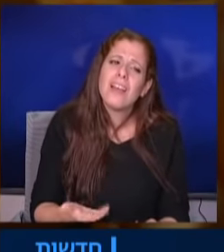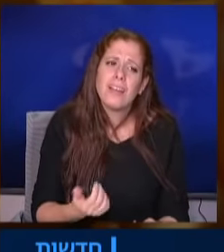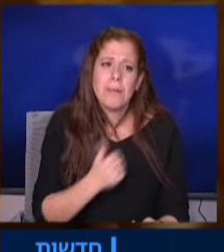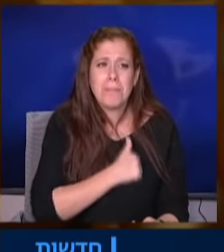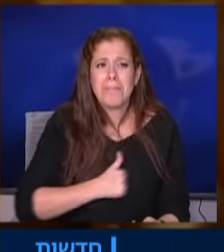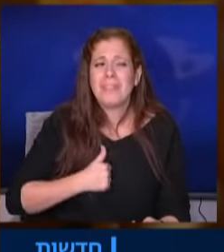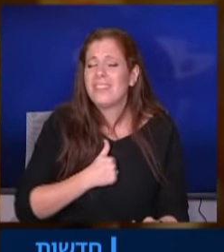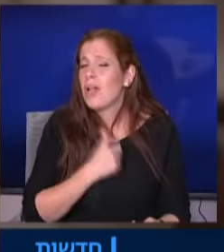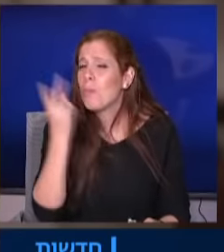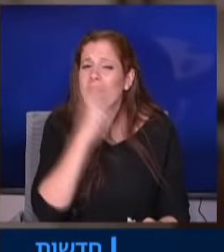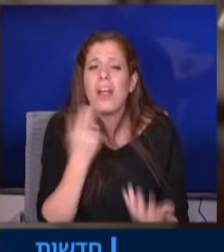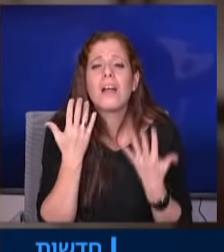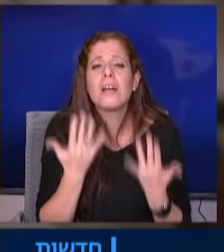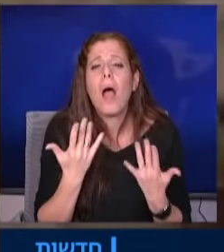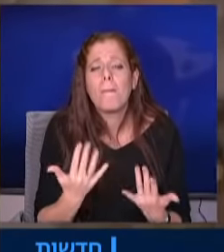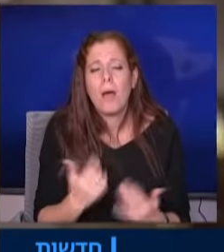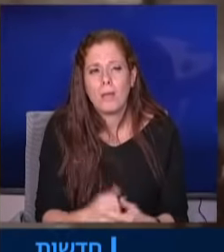מצטער, הוא עושה